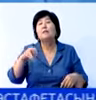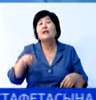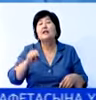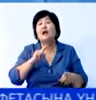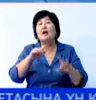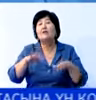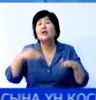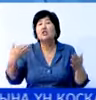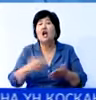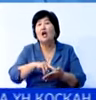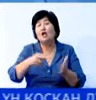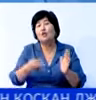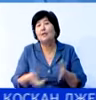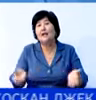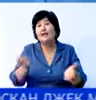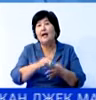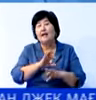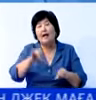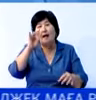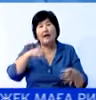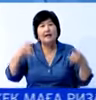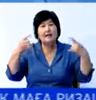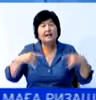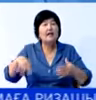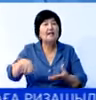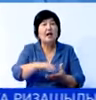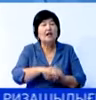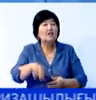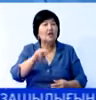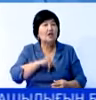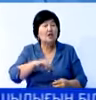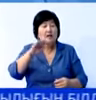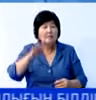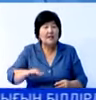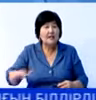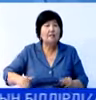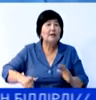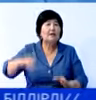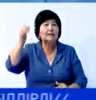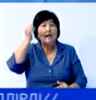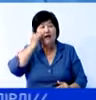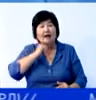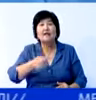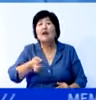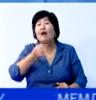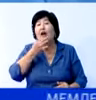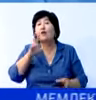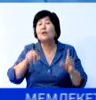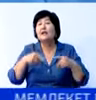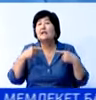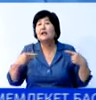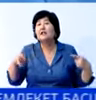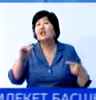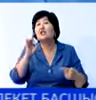форумының аясында жаңа жобалар таныстырды. Қазақстан телерадио корпорациясы еңбектеген баладан еңгеген кәрінің де қалауын ескеріп түрлі жанр